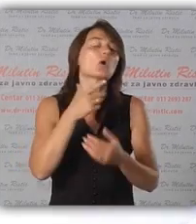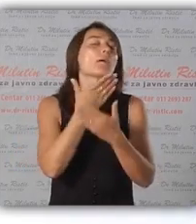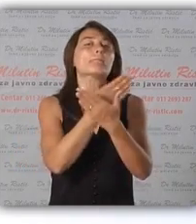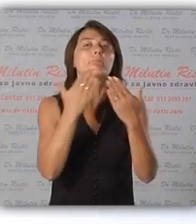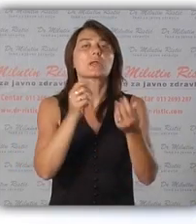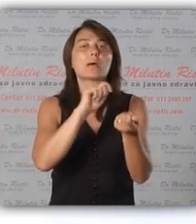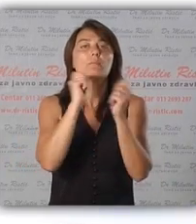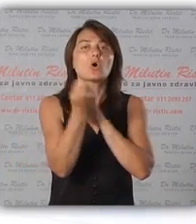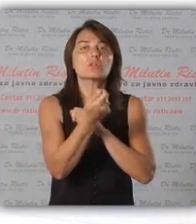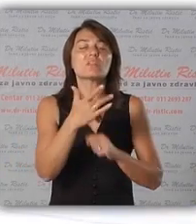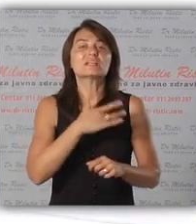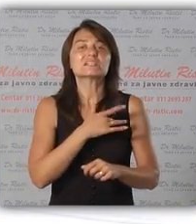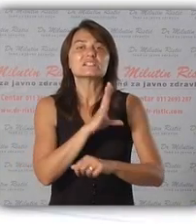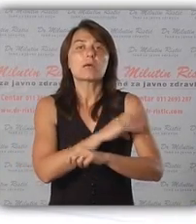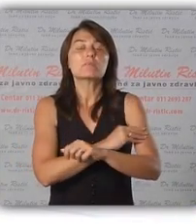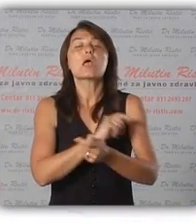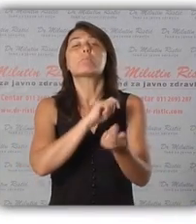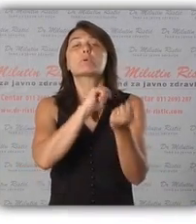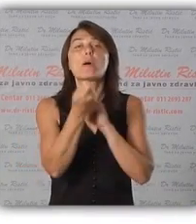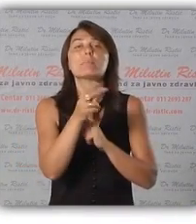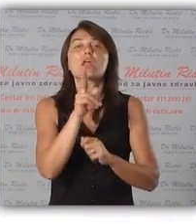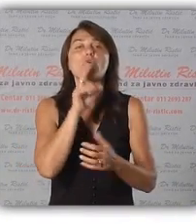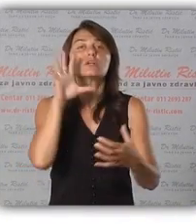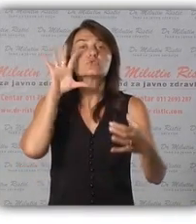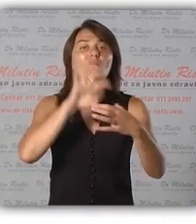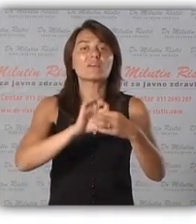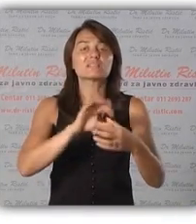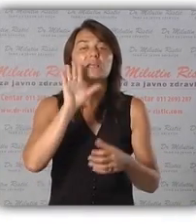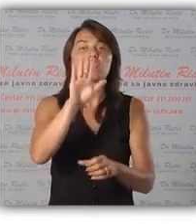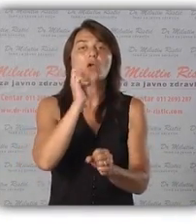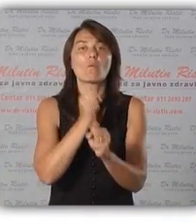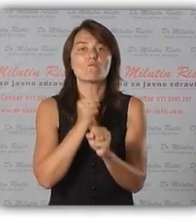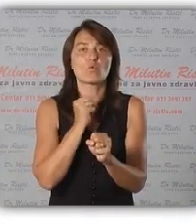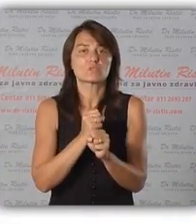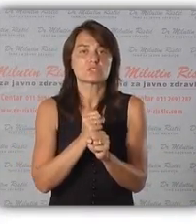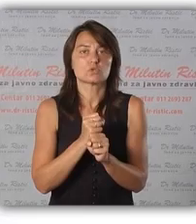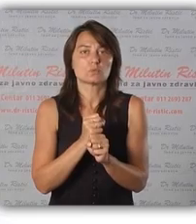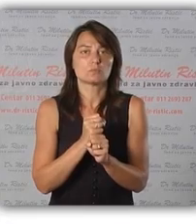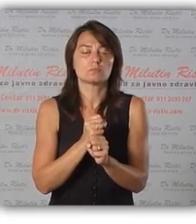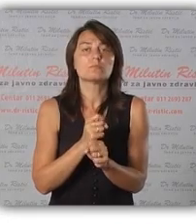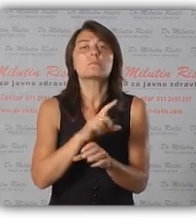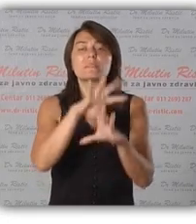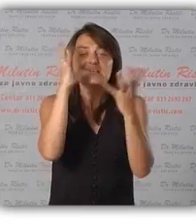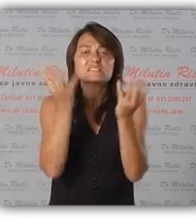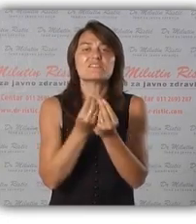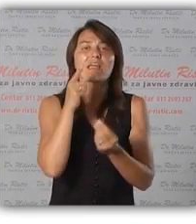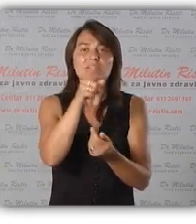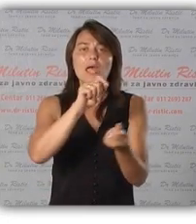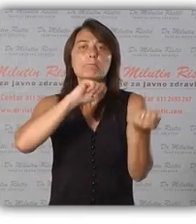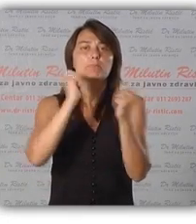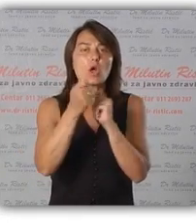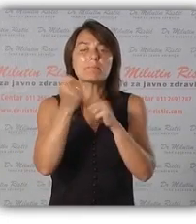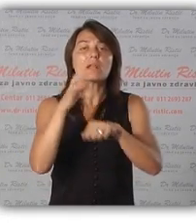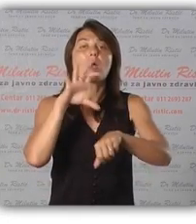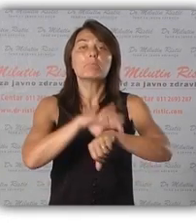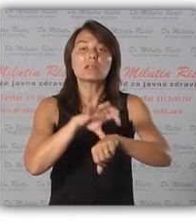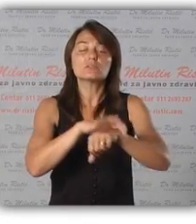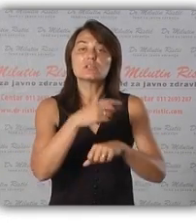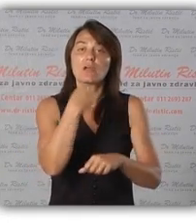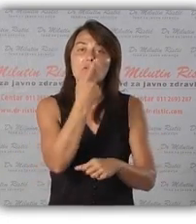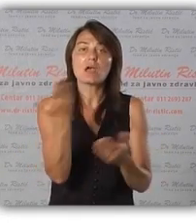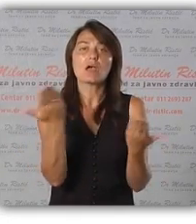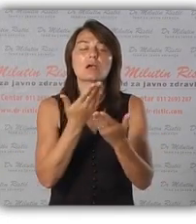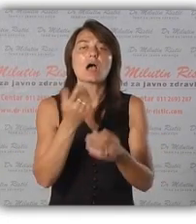remodelovanja srčanog mišića ili do promena koje su vezane za njegovu funkciju. Sve te promene se u